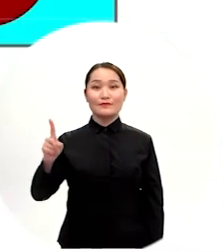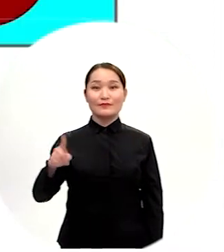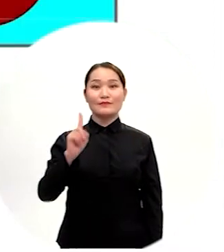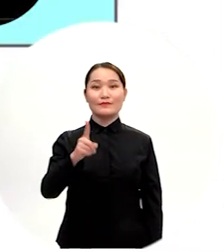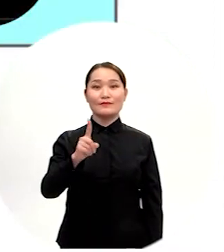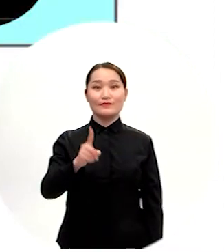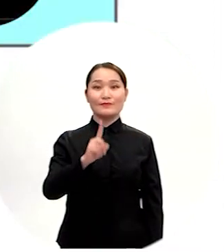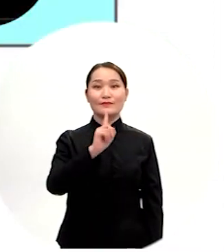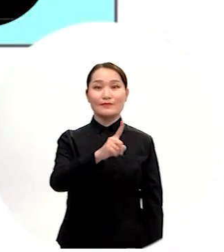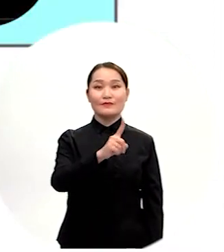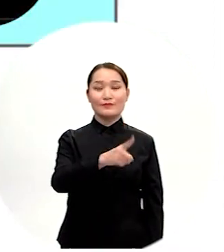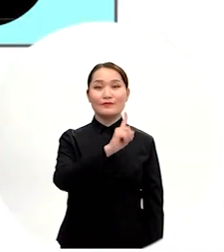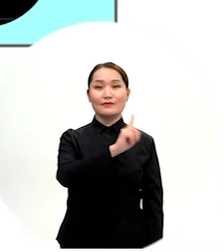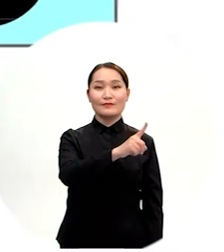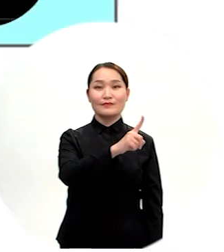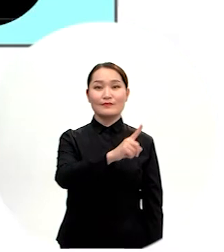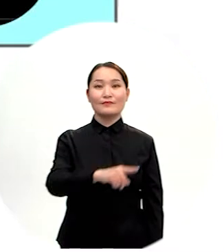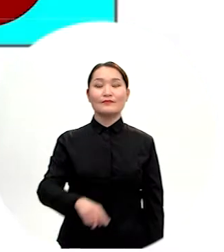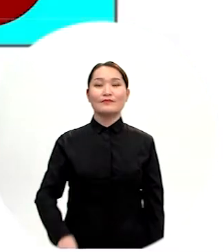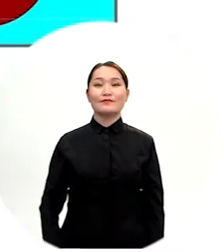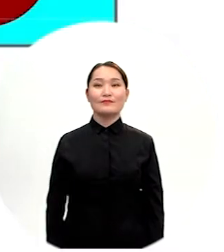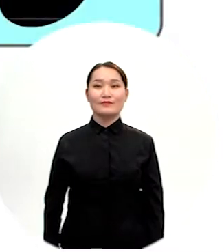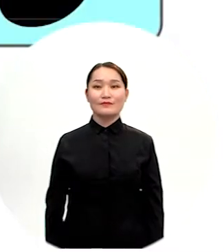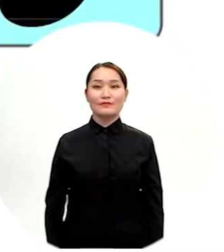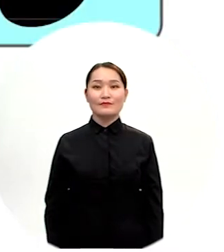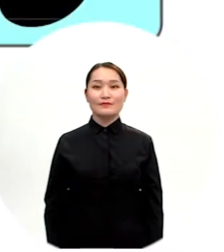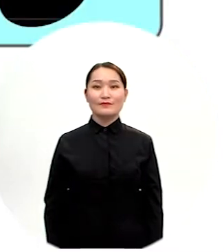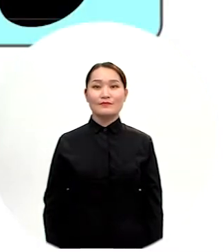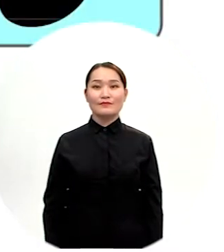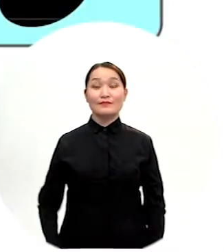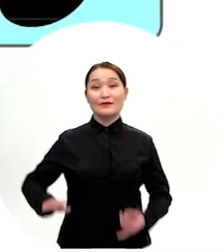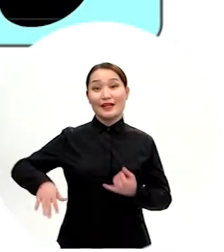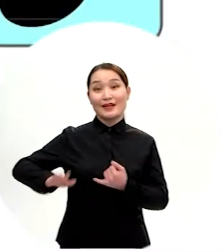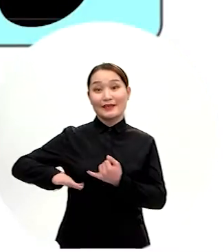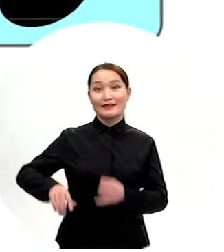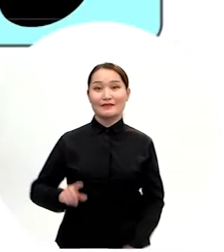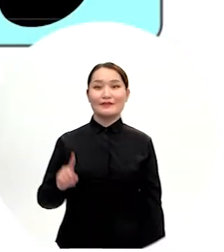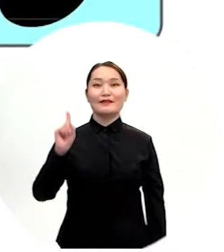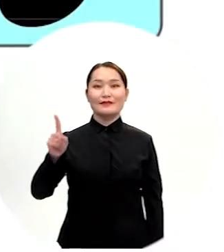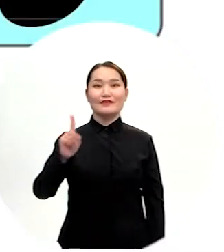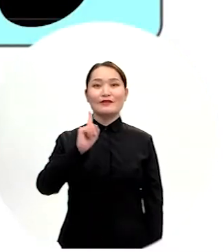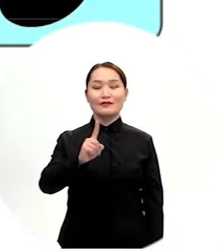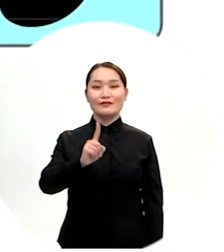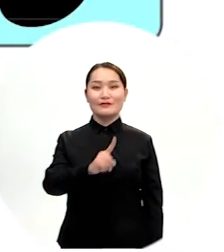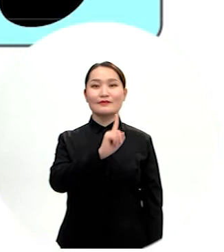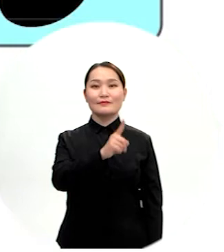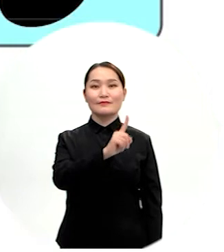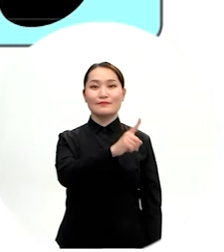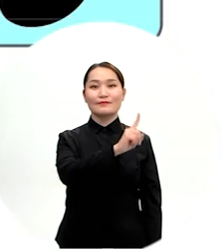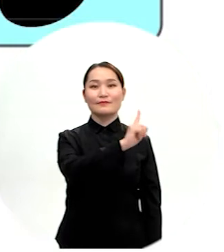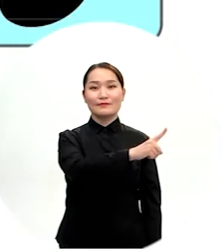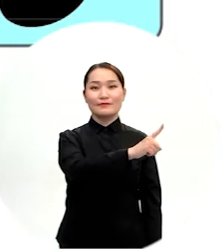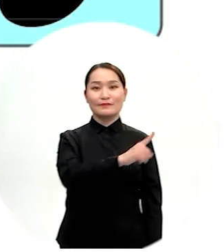4, 1, 2, 3, 4, 다락인 이슥 2,